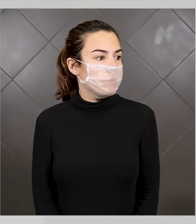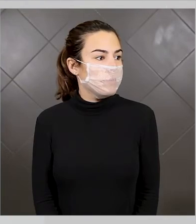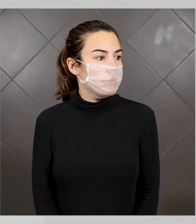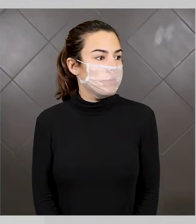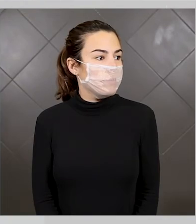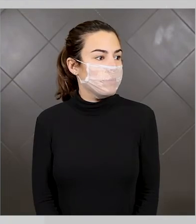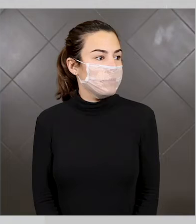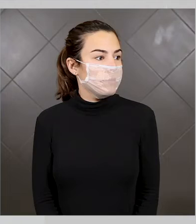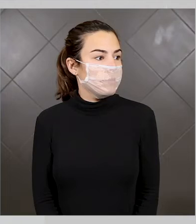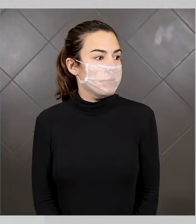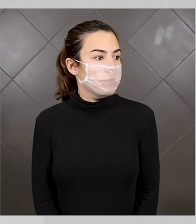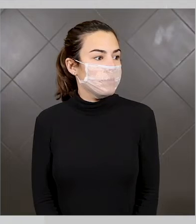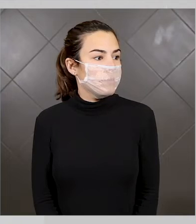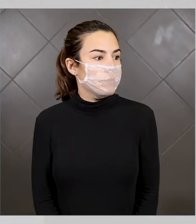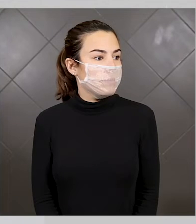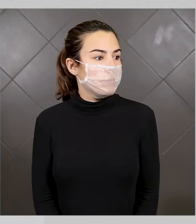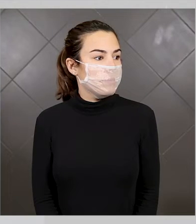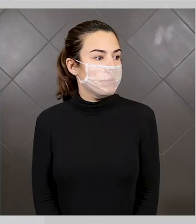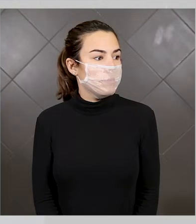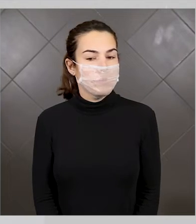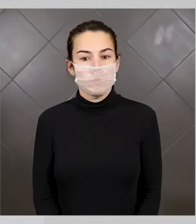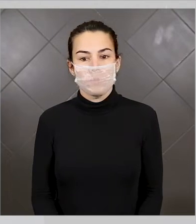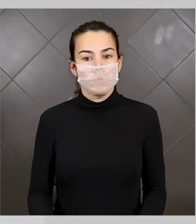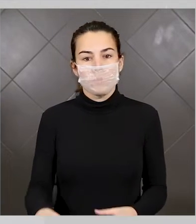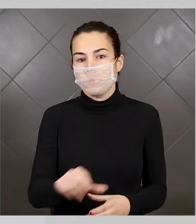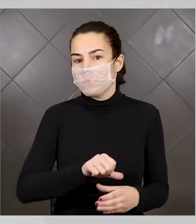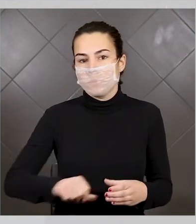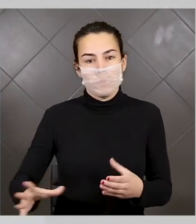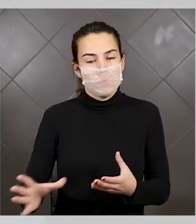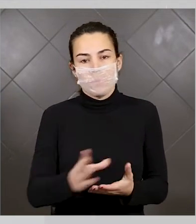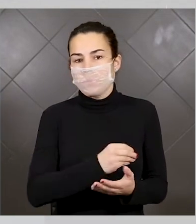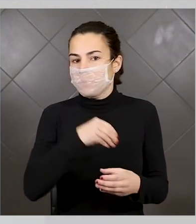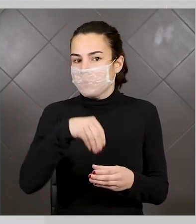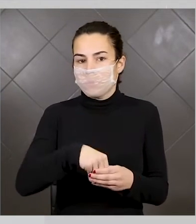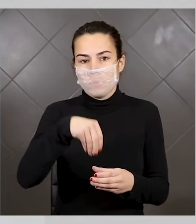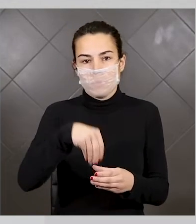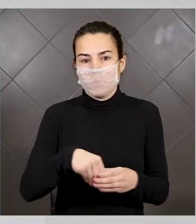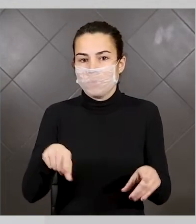Sí. I així ho anirem banyant tot. Ara en Joan acabarà de banyar aquests dos.